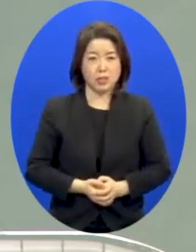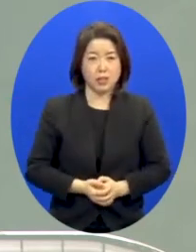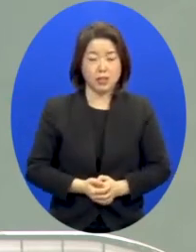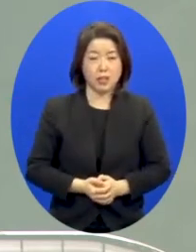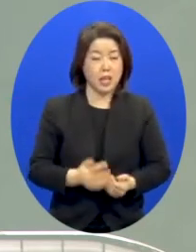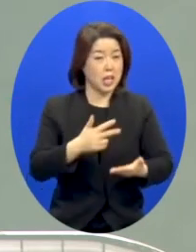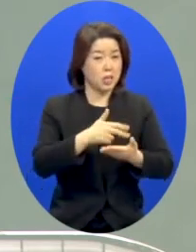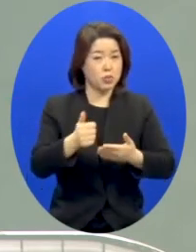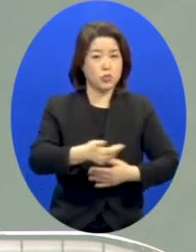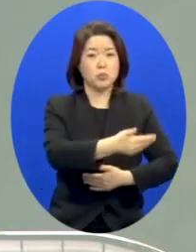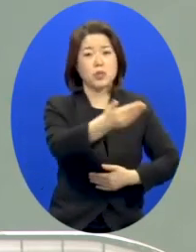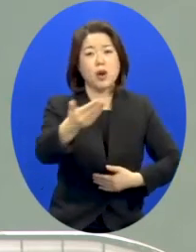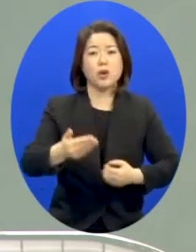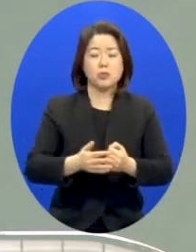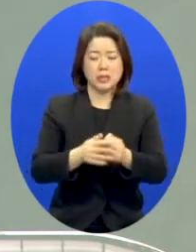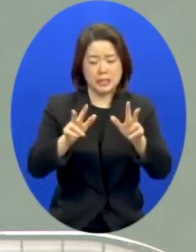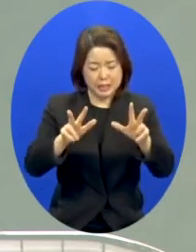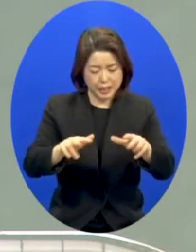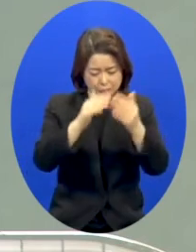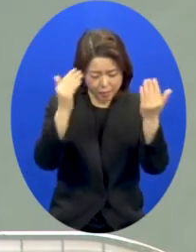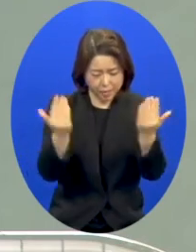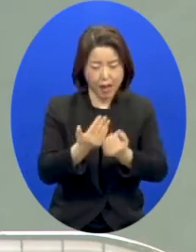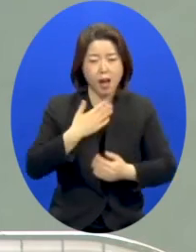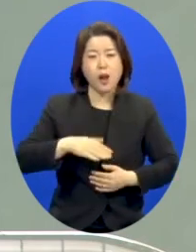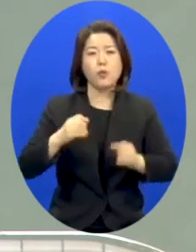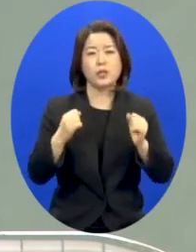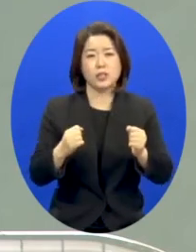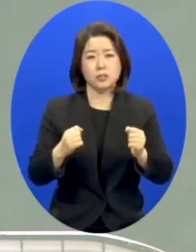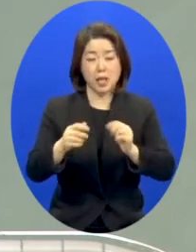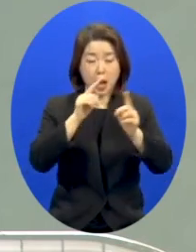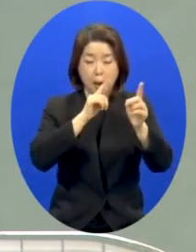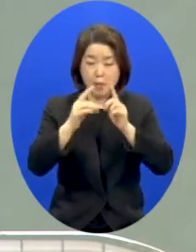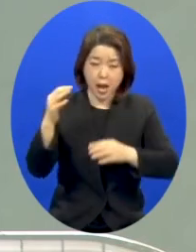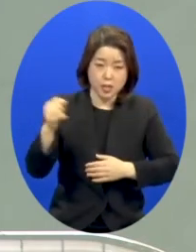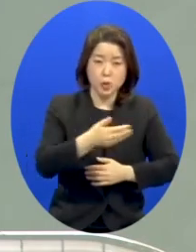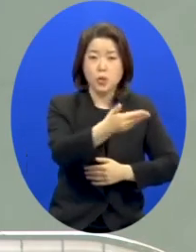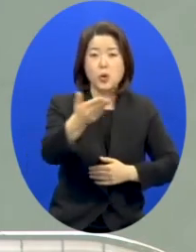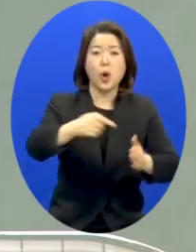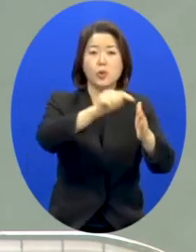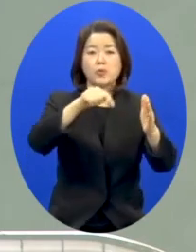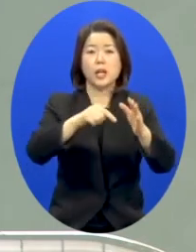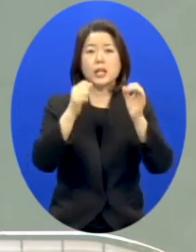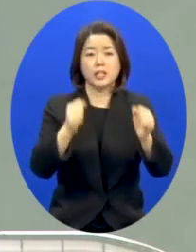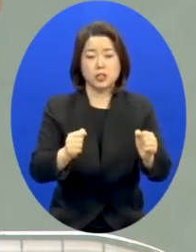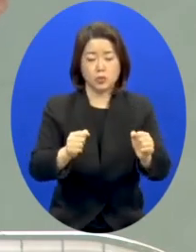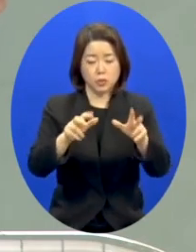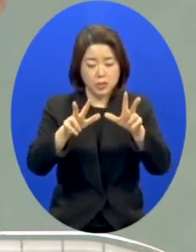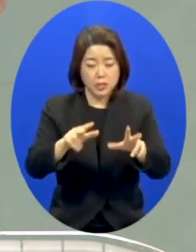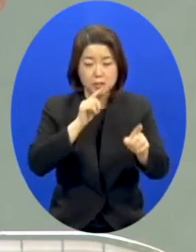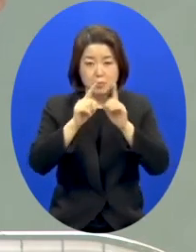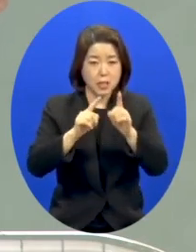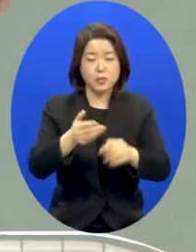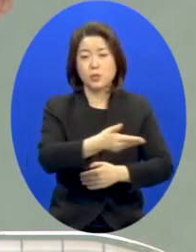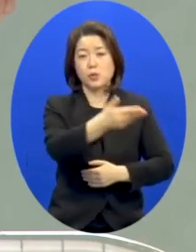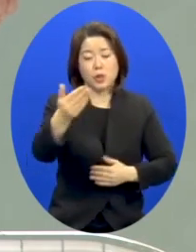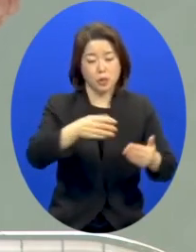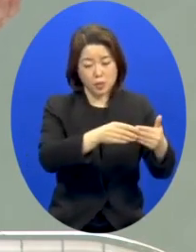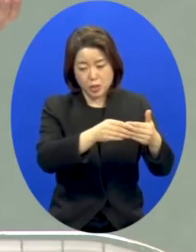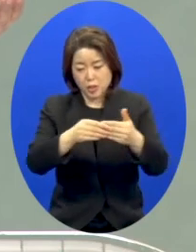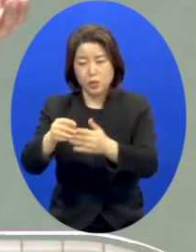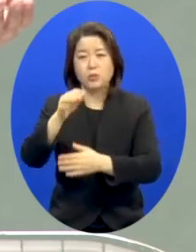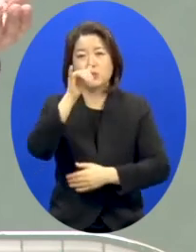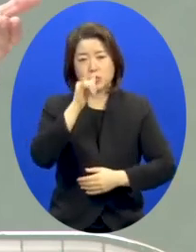주님이 여러분을 지금 아십니다 말씀으로 여러분 아니 계시고 지금도 말씀으로 여러분을 이끄시고 계십니다